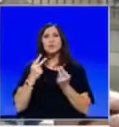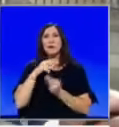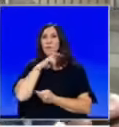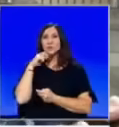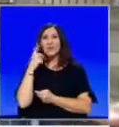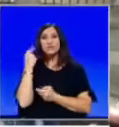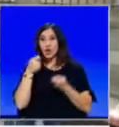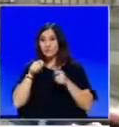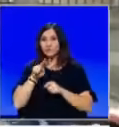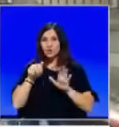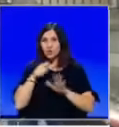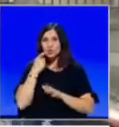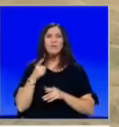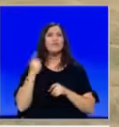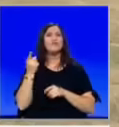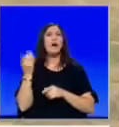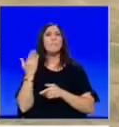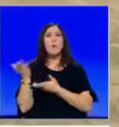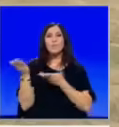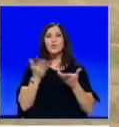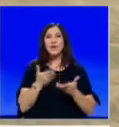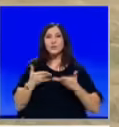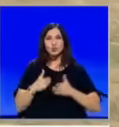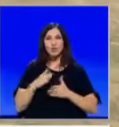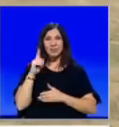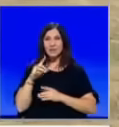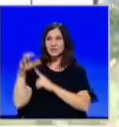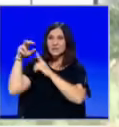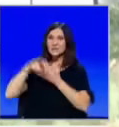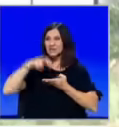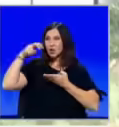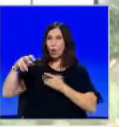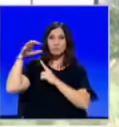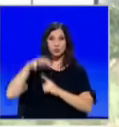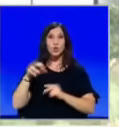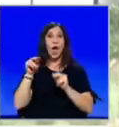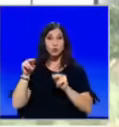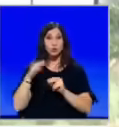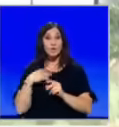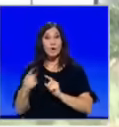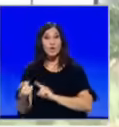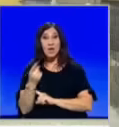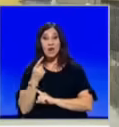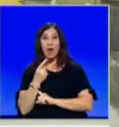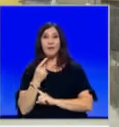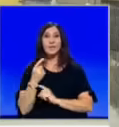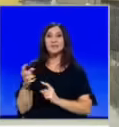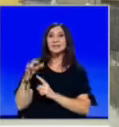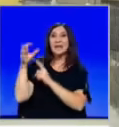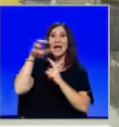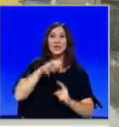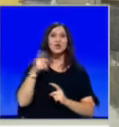било подарък за рожден ден. Скок с парашут. Инструкторът е със счупен крак, има 1000 скачания и вчера е бил за първи път на работа на това